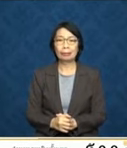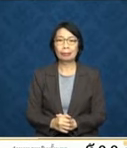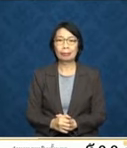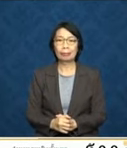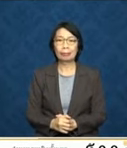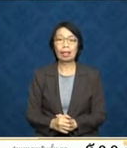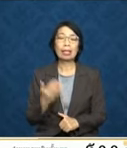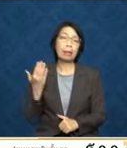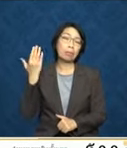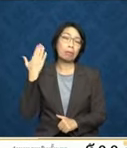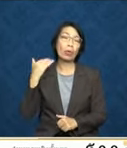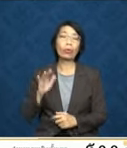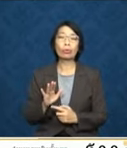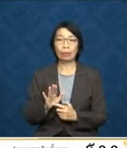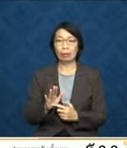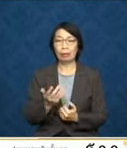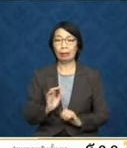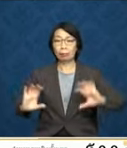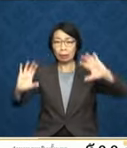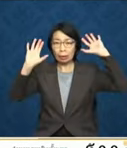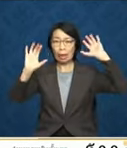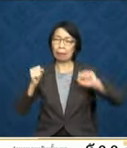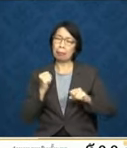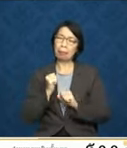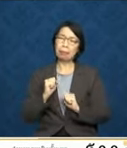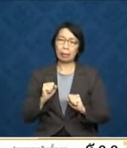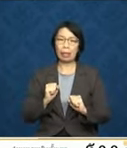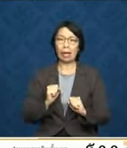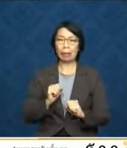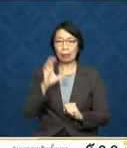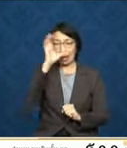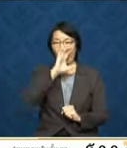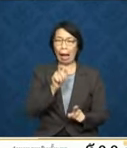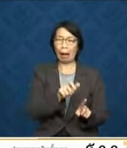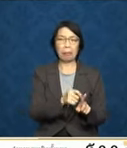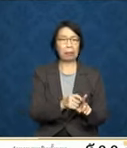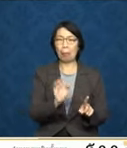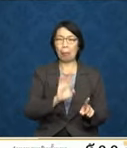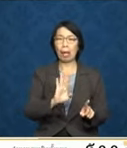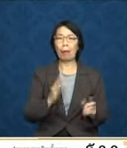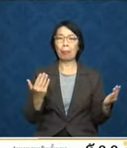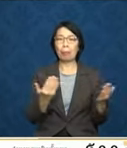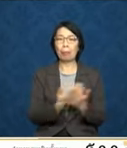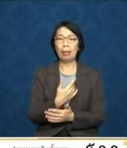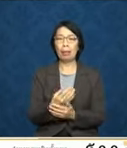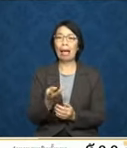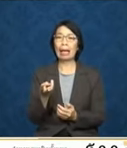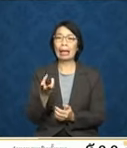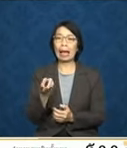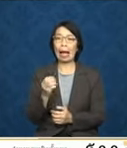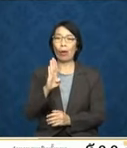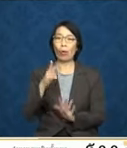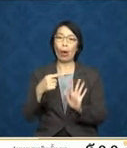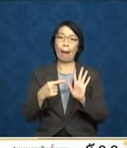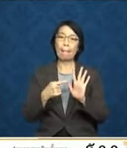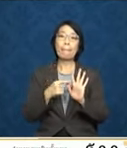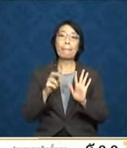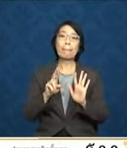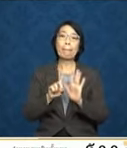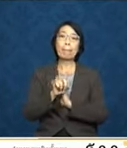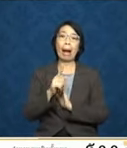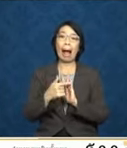ฐพยายามให้มีการนำพืชทดแทนเข้ามาไม่ว่าเป็นข้าวสาลีข้าวบาเล่นะครับเนื่องจากข้าวโพดไทย